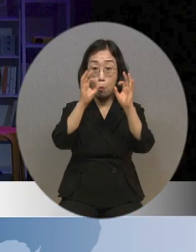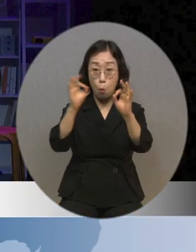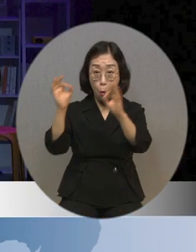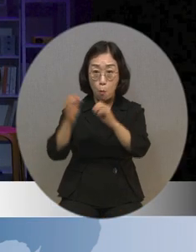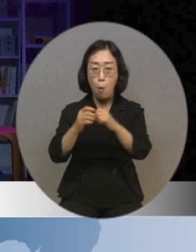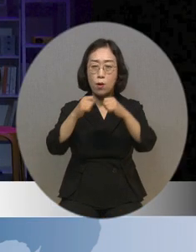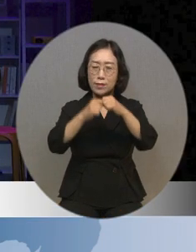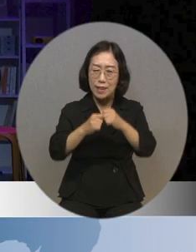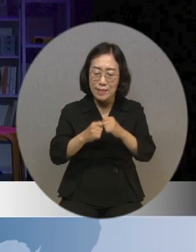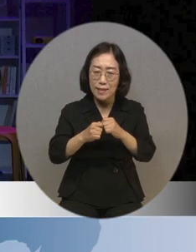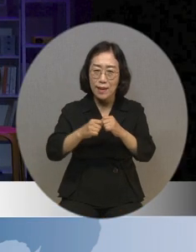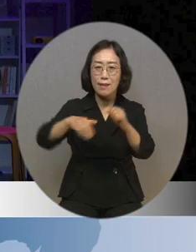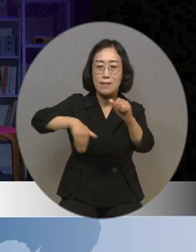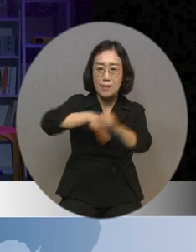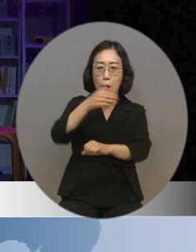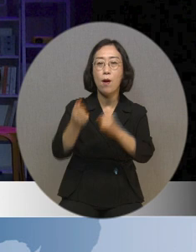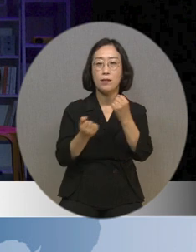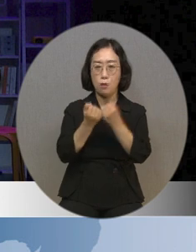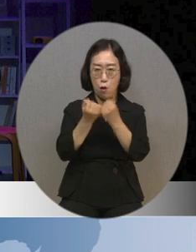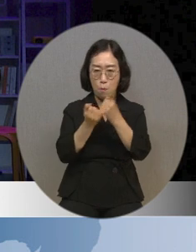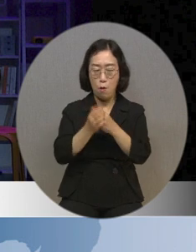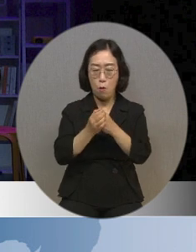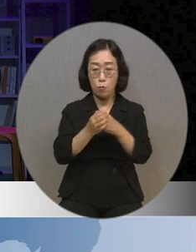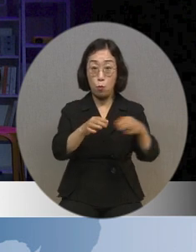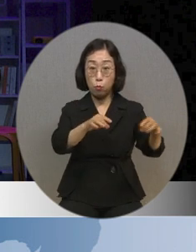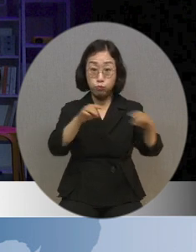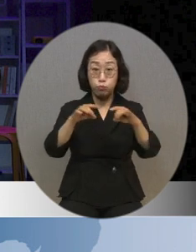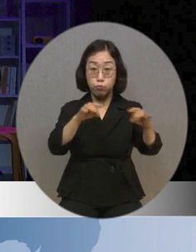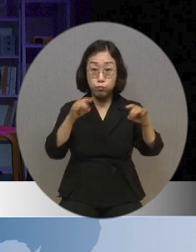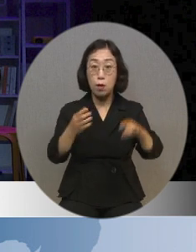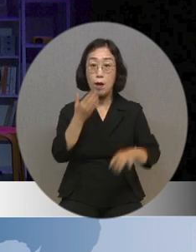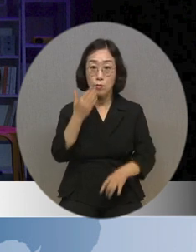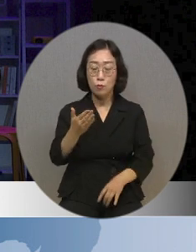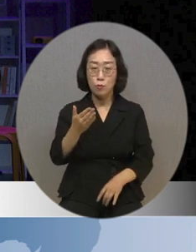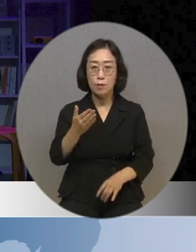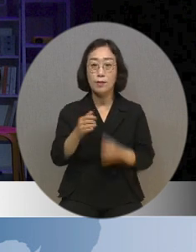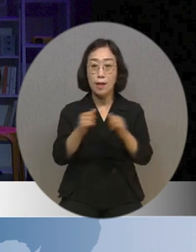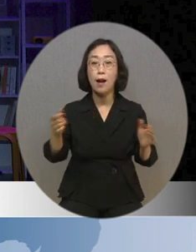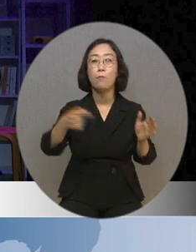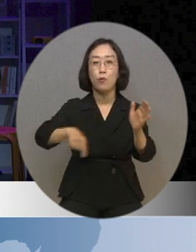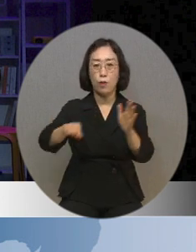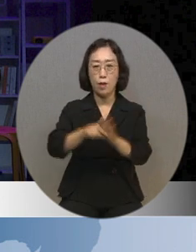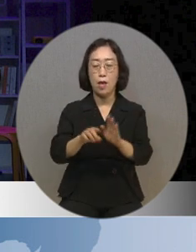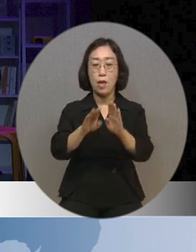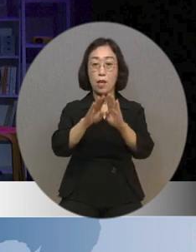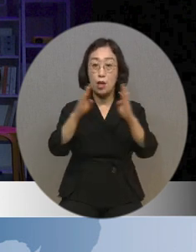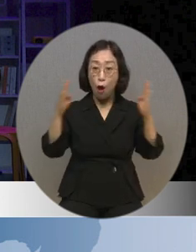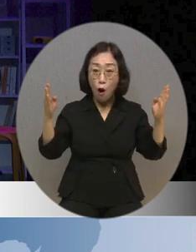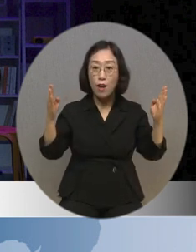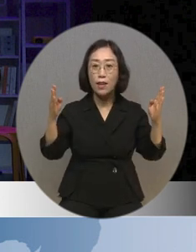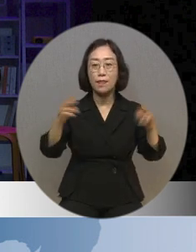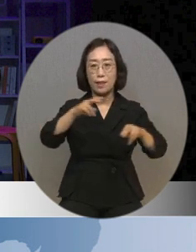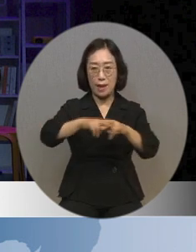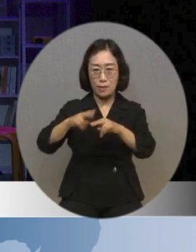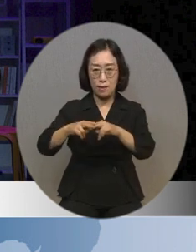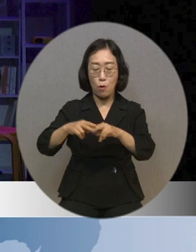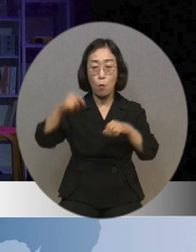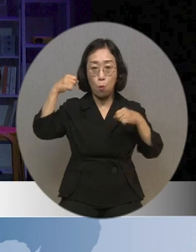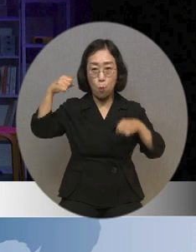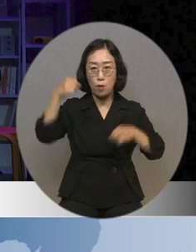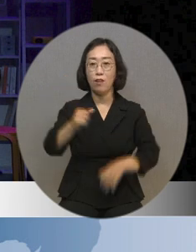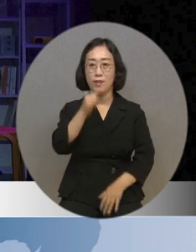자세한 소리 묘사와 자극에 민감할 수 있는 관객들을 위해 열린 객석으로 마련된 공연이 있습니다.